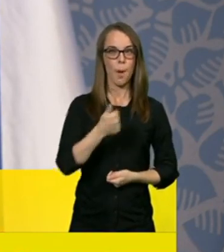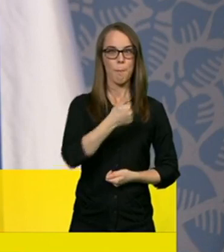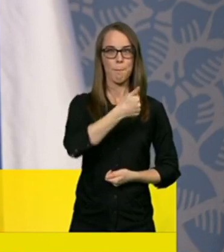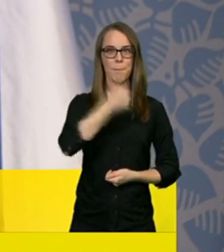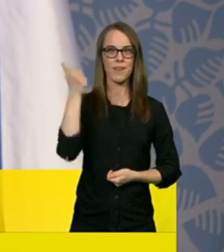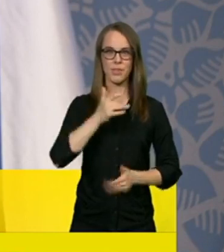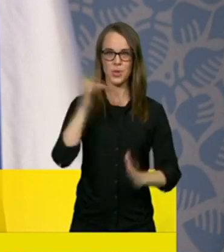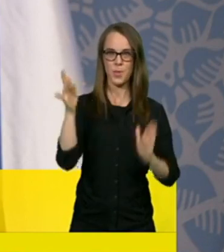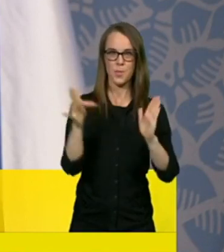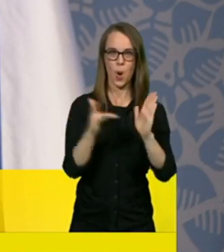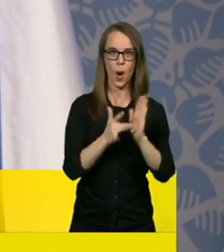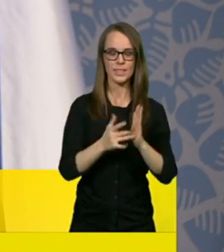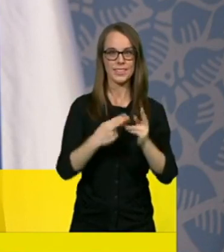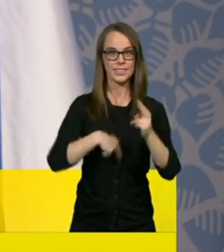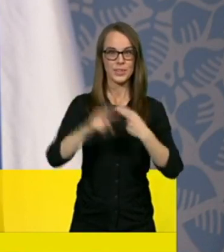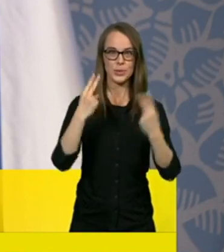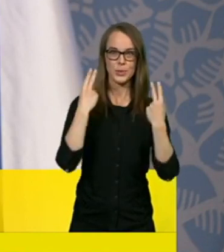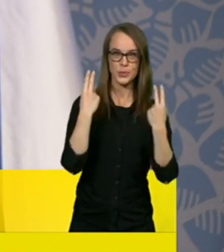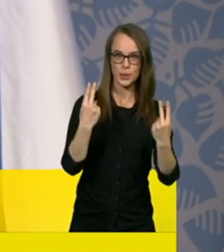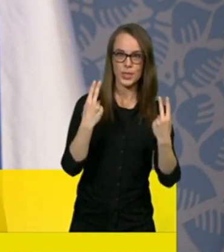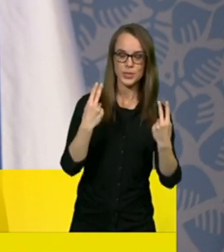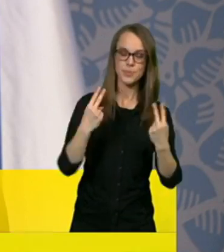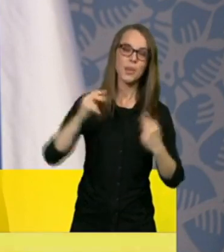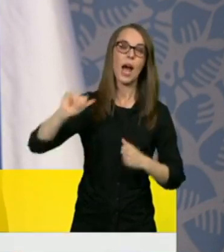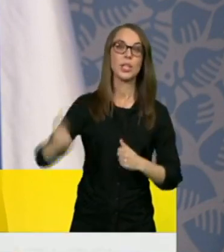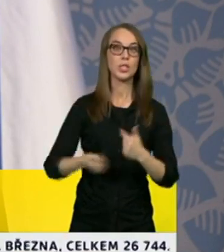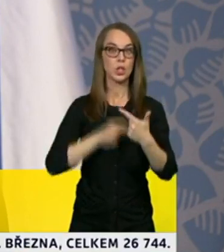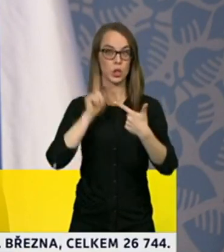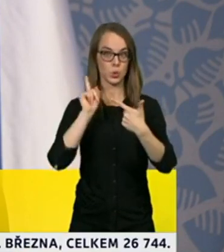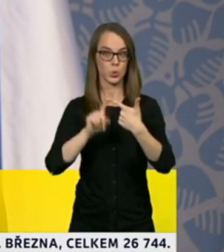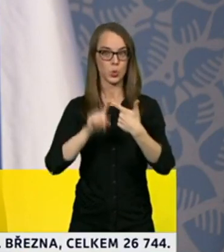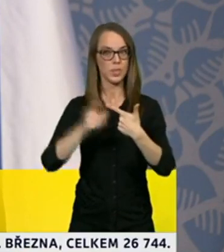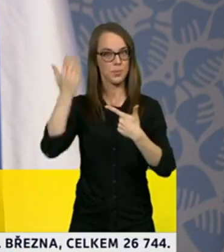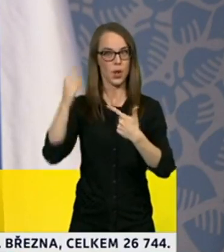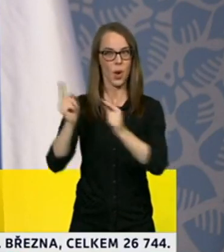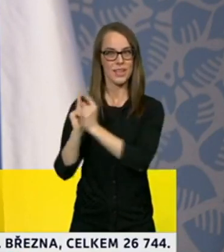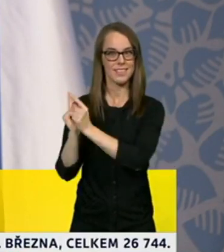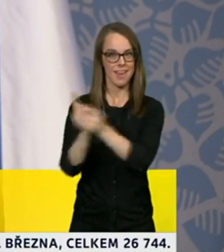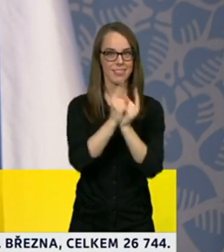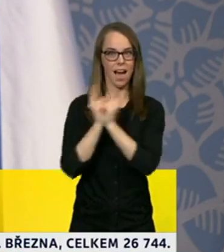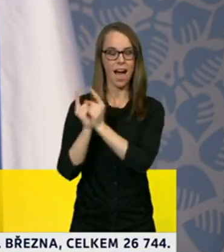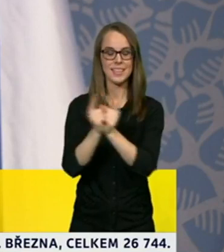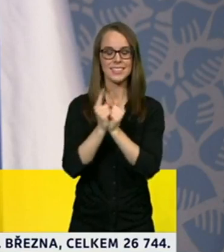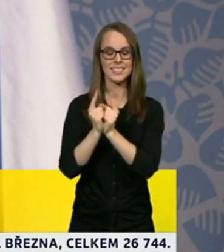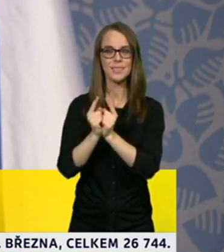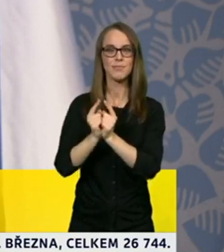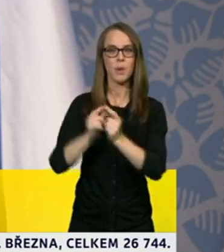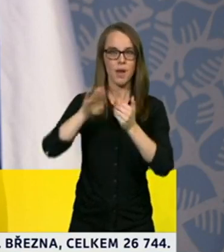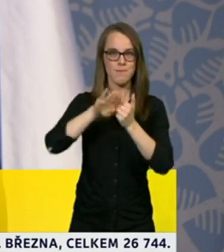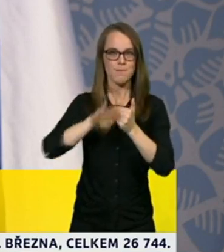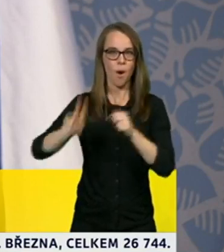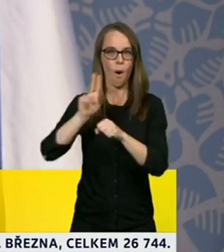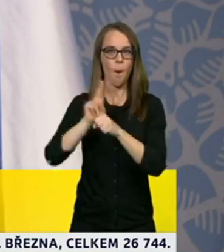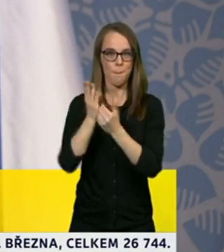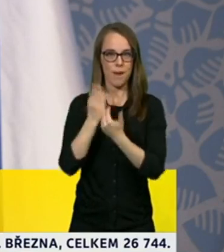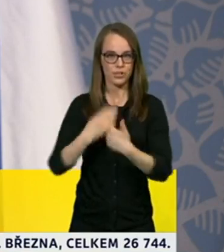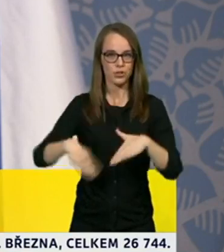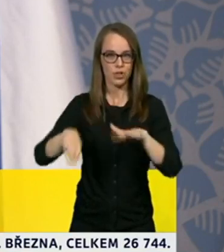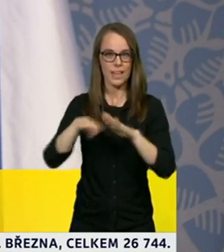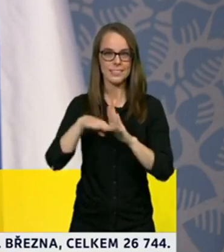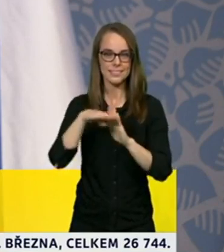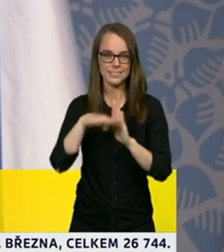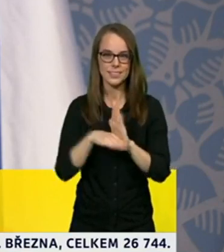hlavnímu tématu. Byť my jsme ještě schválili jedno mimořádné opatření, které platí pro nošení roušek již